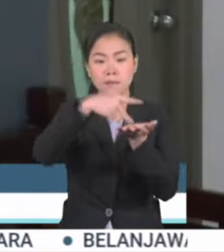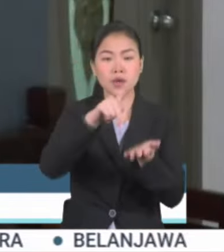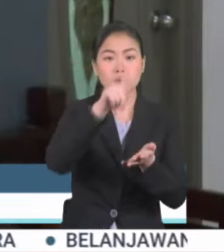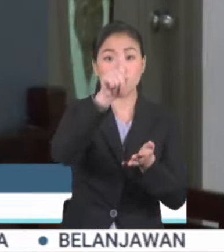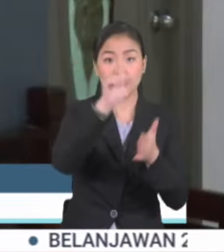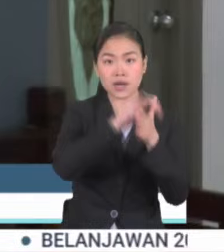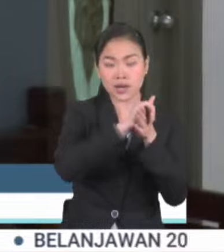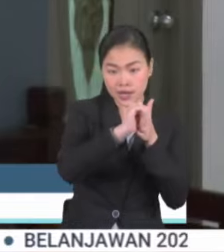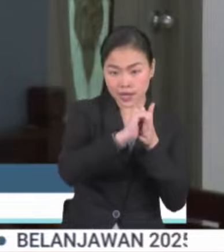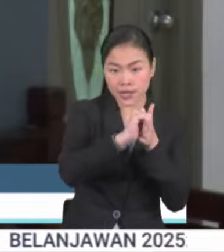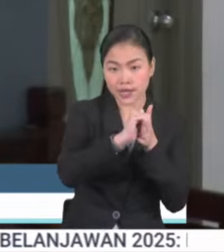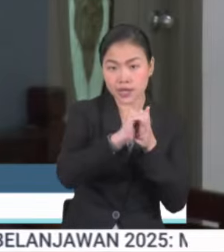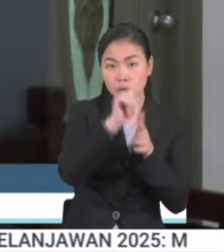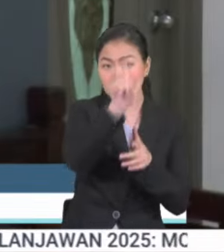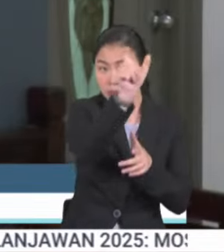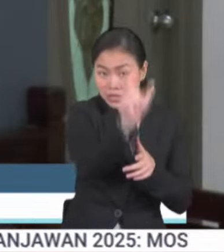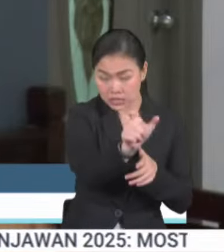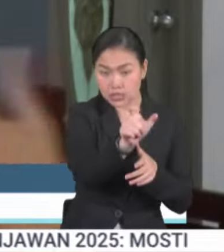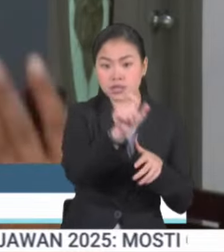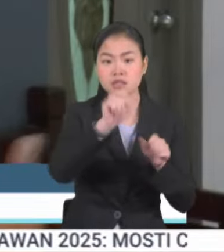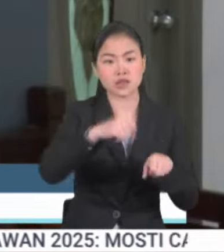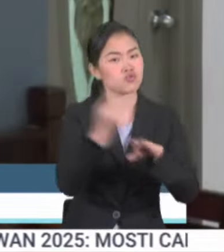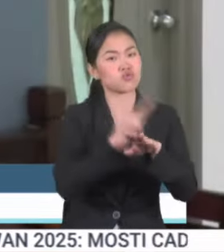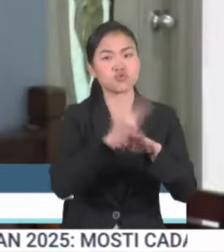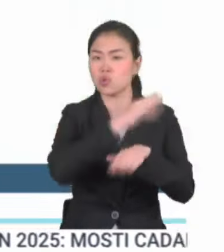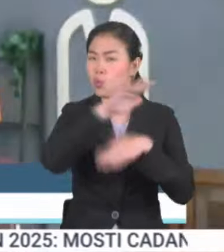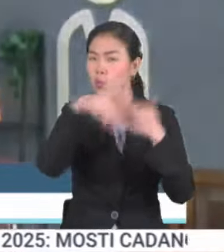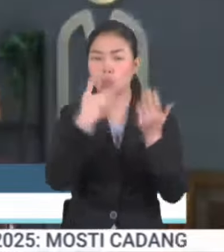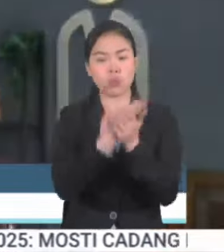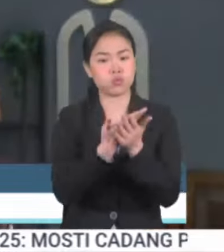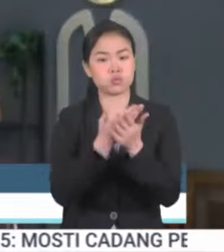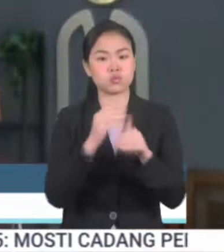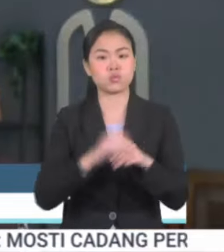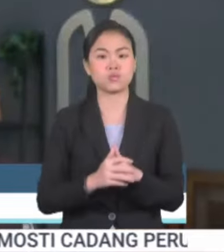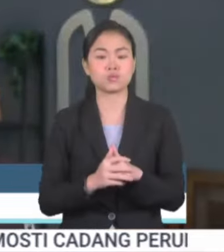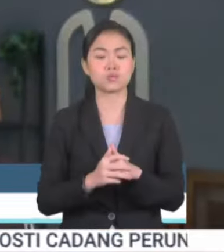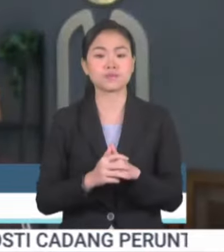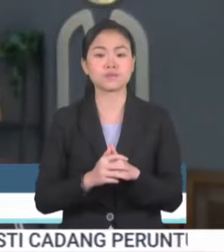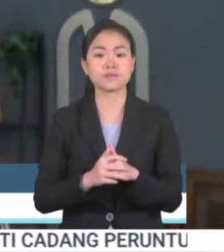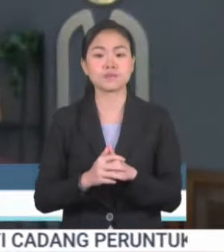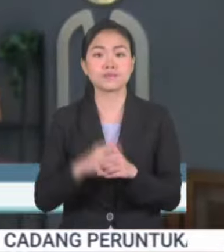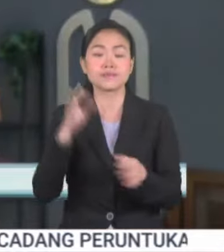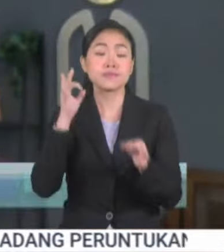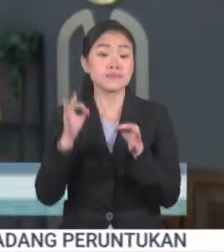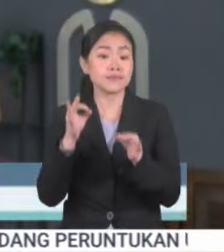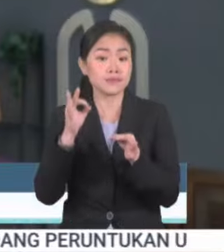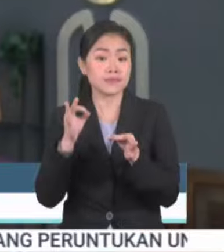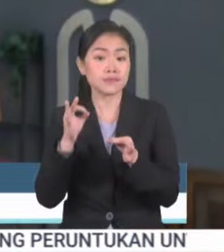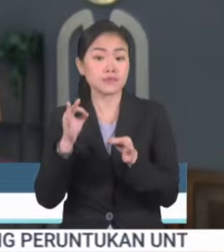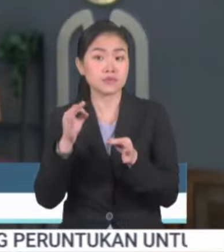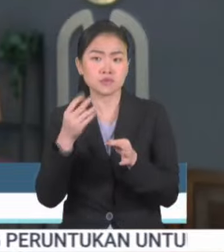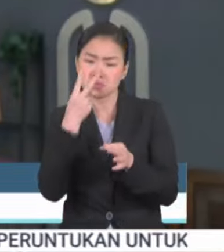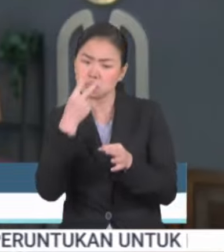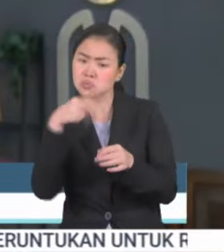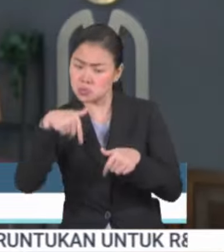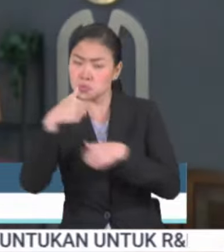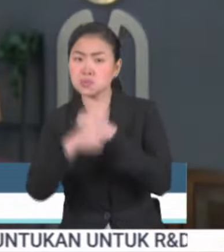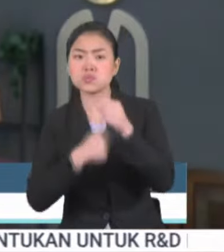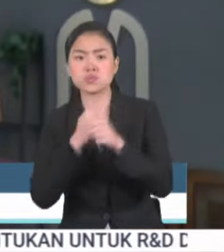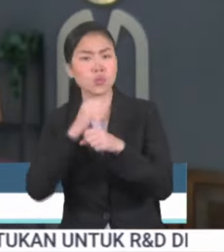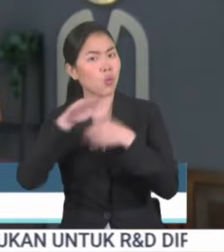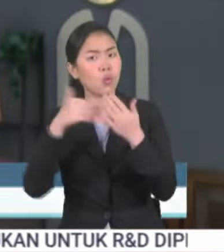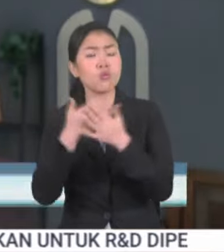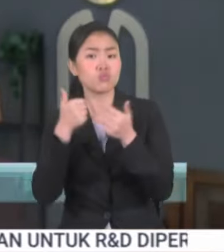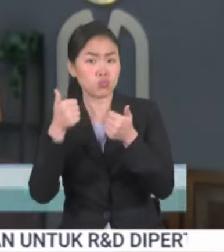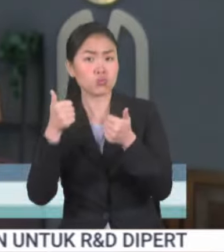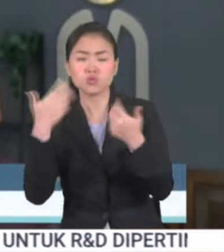mandi seorang, saya boleh guna semua fasiliti yang ada. Kalau ikutkan tahun ni semua okey lah, sebab